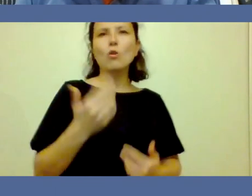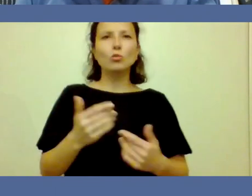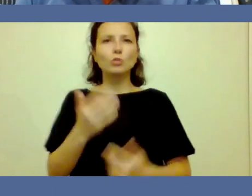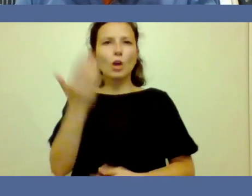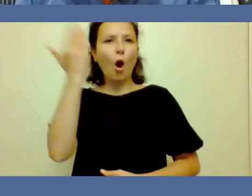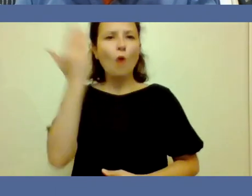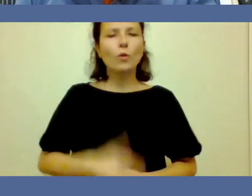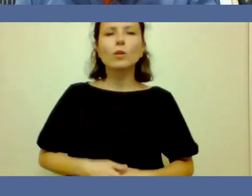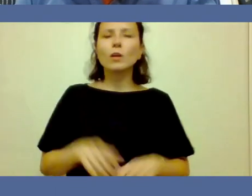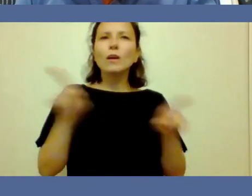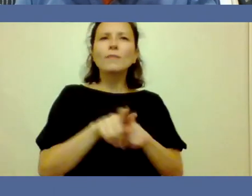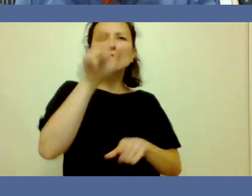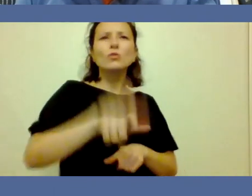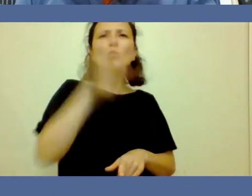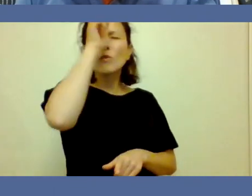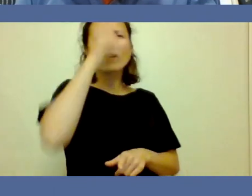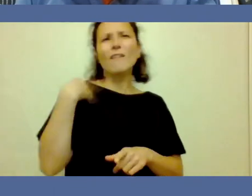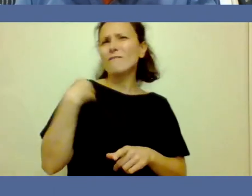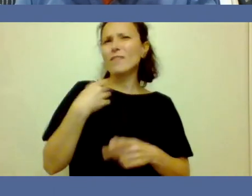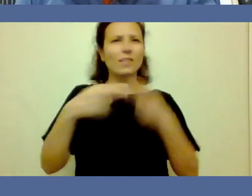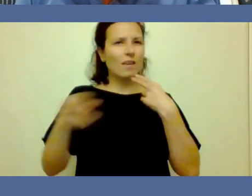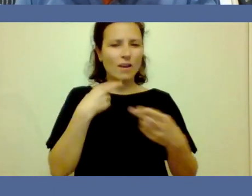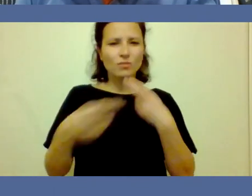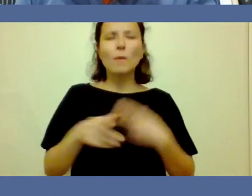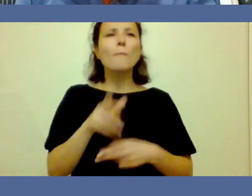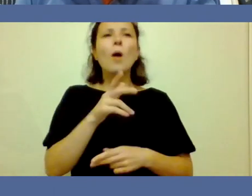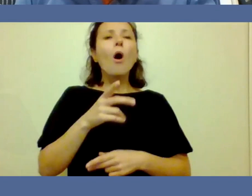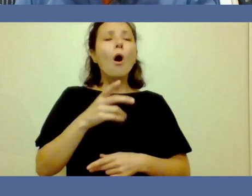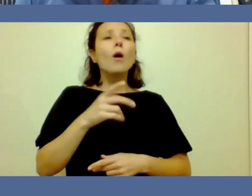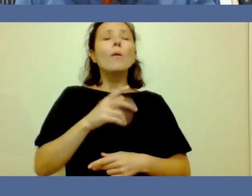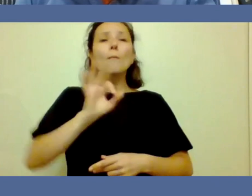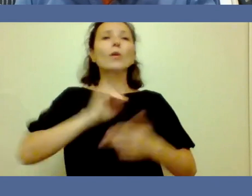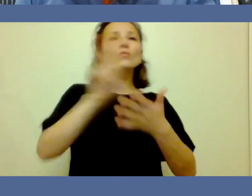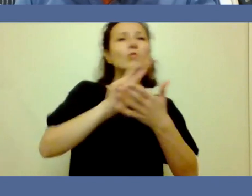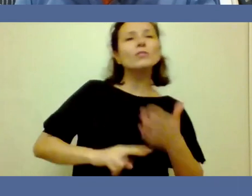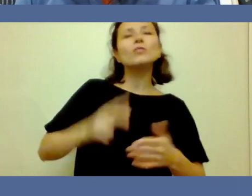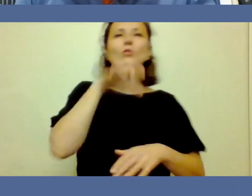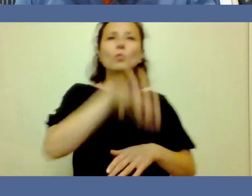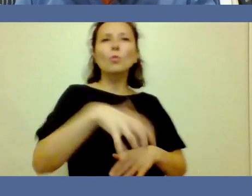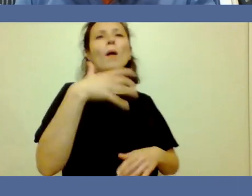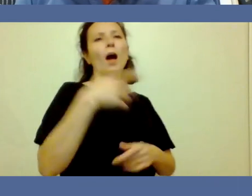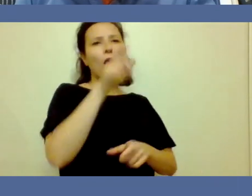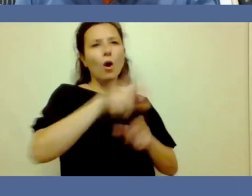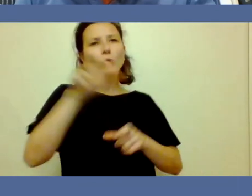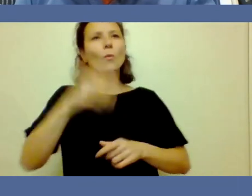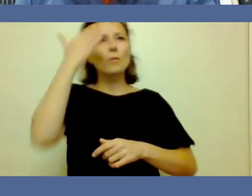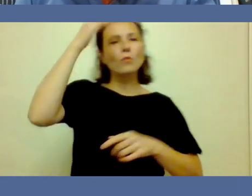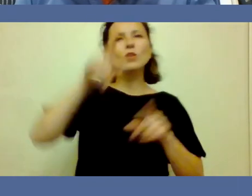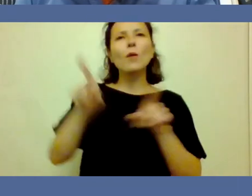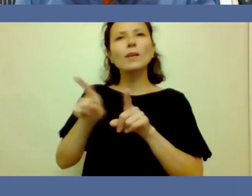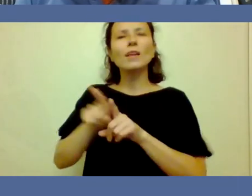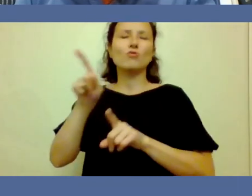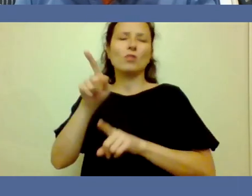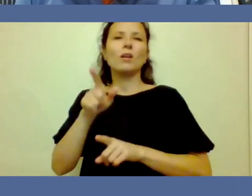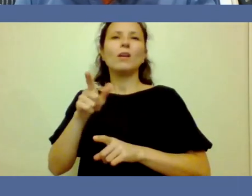człowiek, wiek nie ma znaczenia, bo czytają mnie zarówno osoby dojrzałe, jak i nastolatkowie. To jest dla